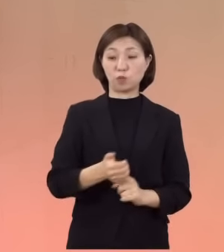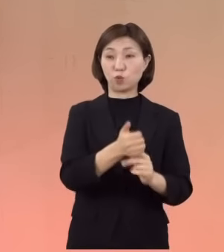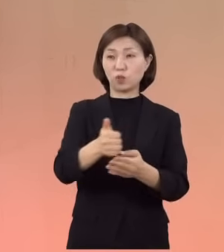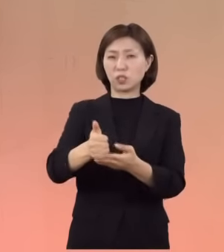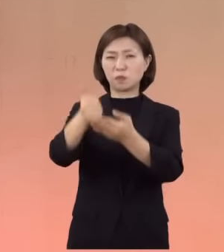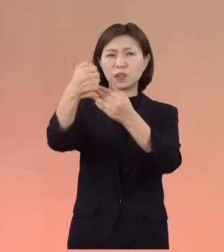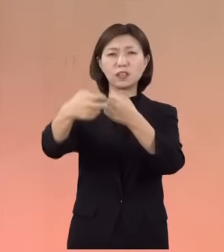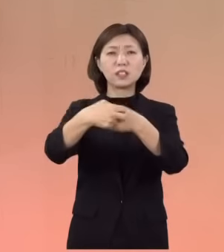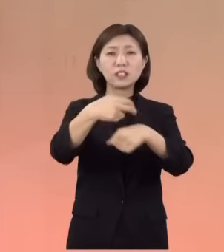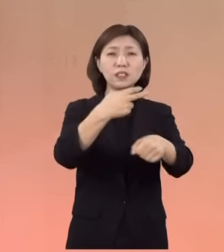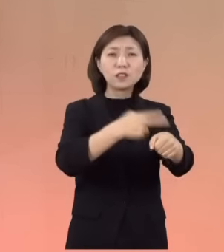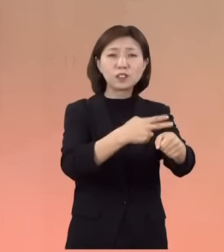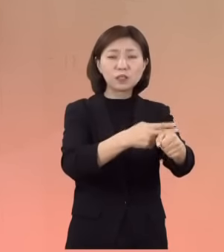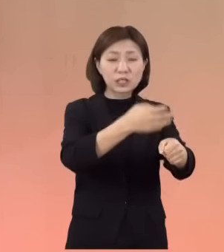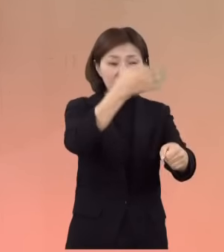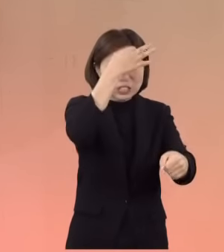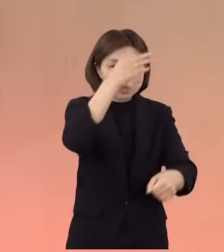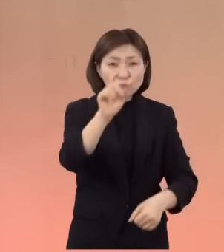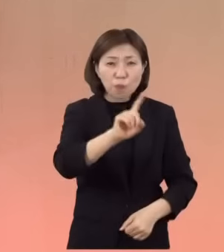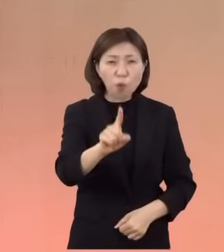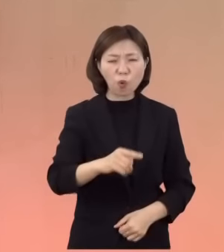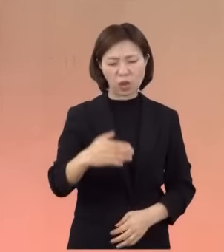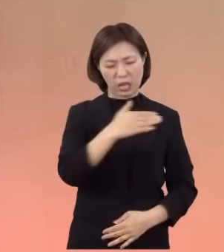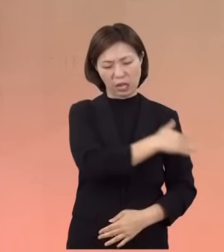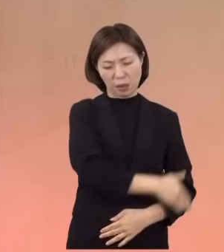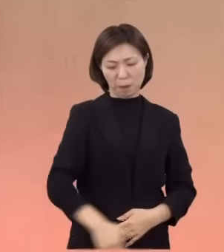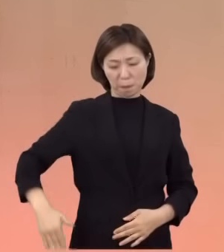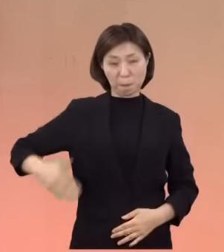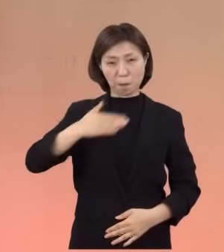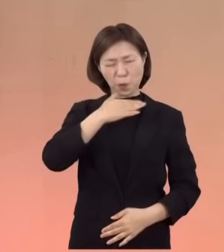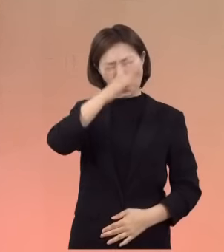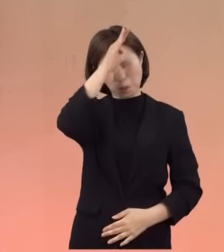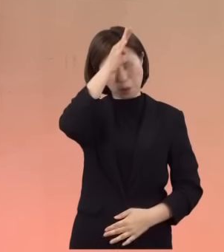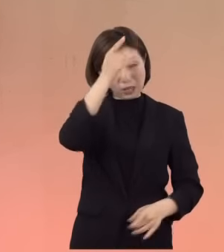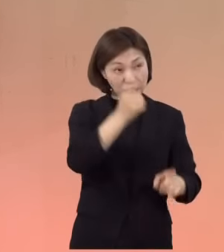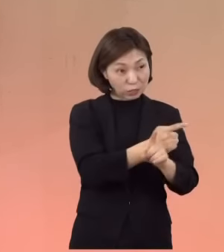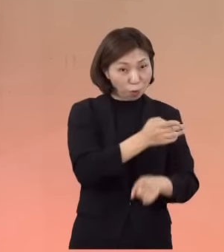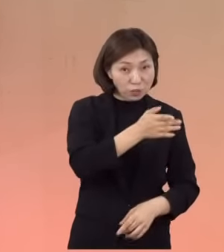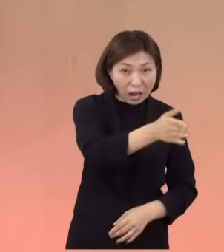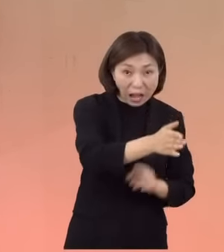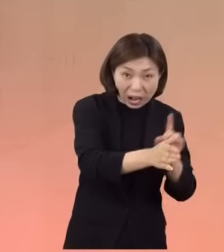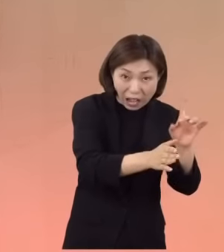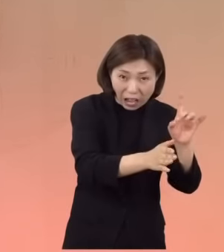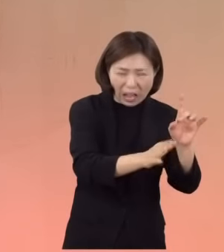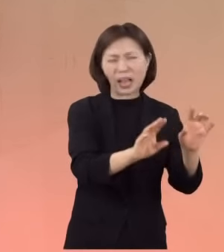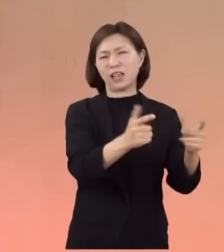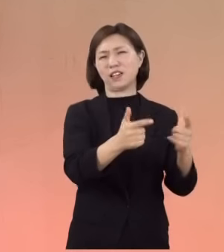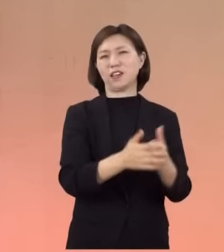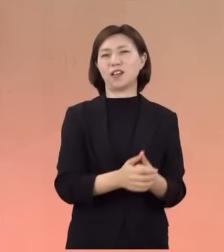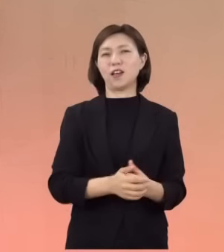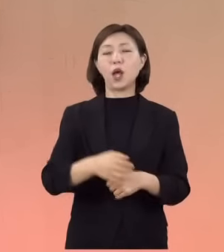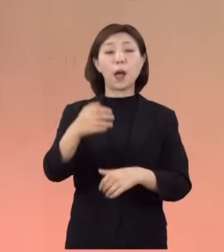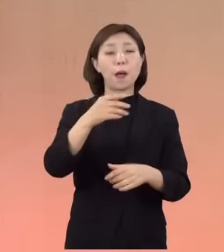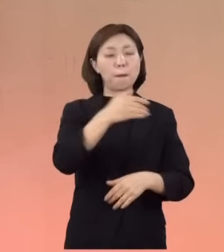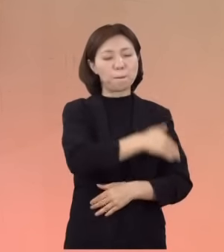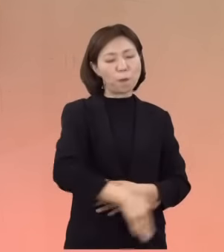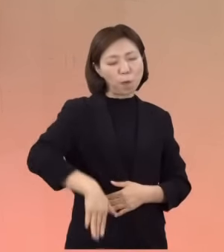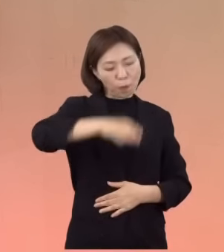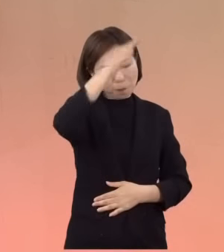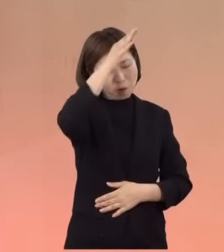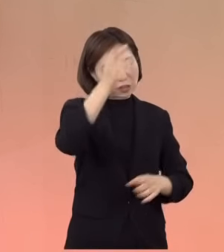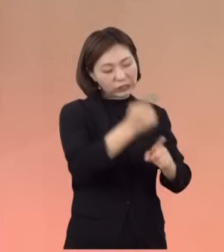펼치는 의술은 육체의 병을 치료해 주는 걸 뛰어넘어서 마음의 병을